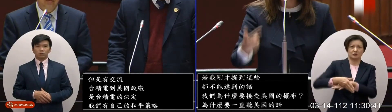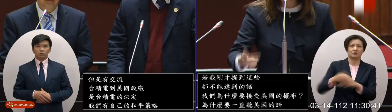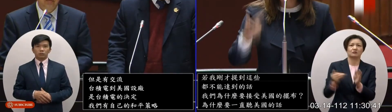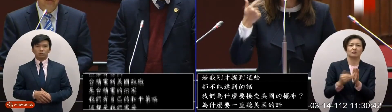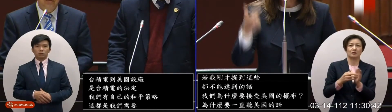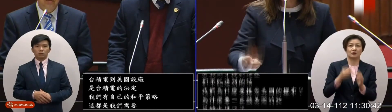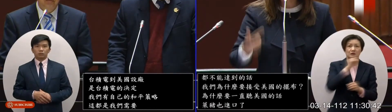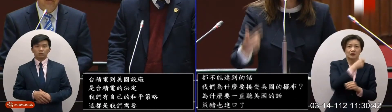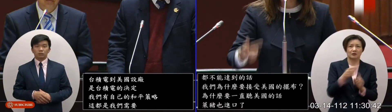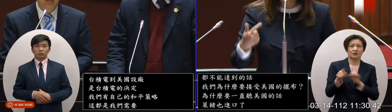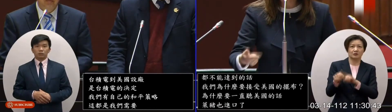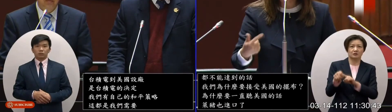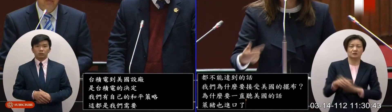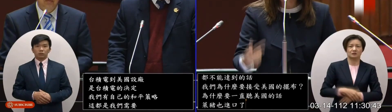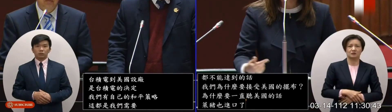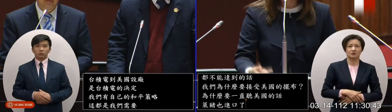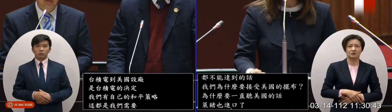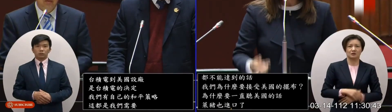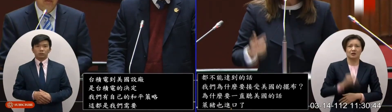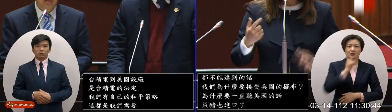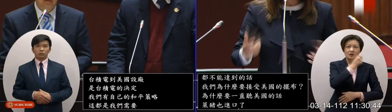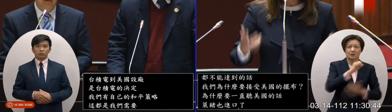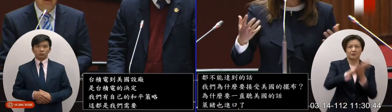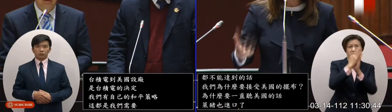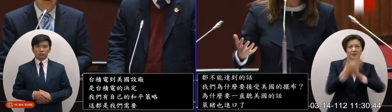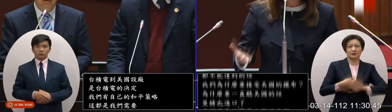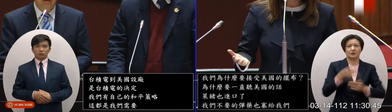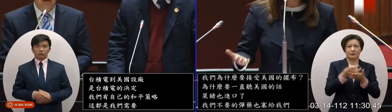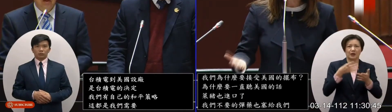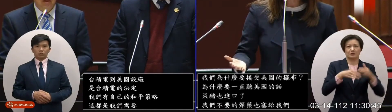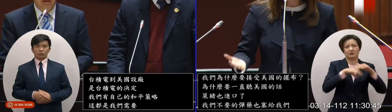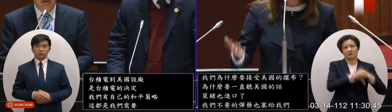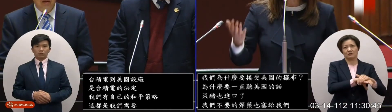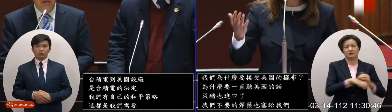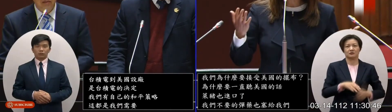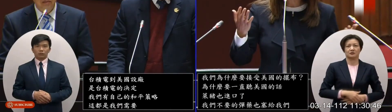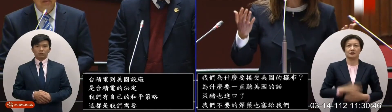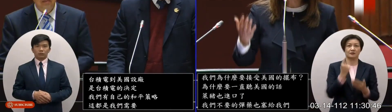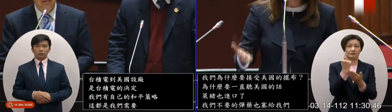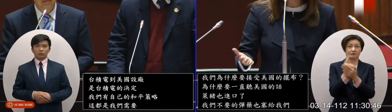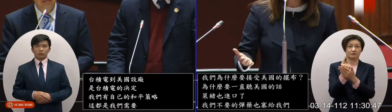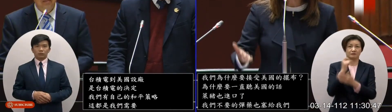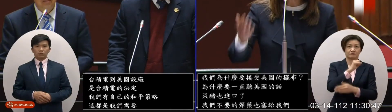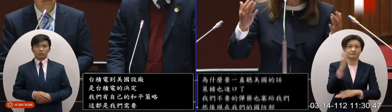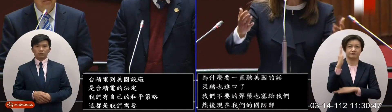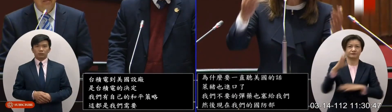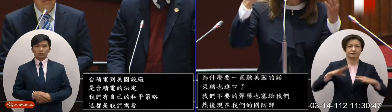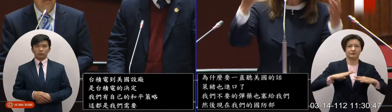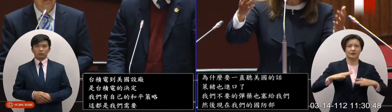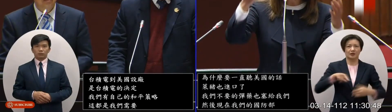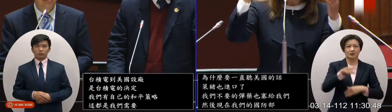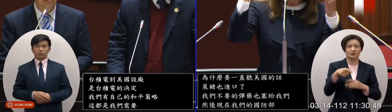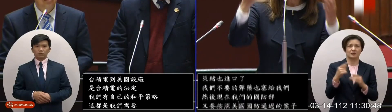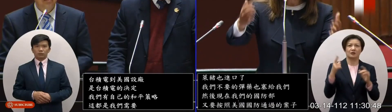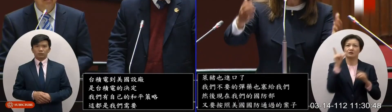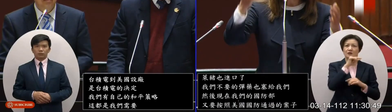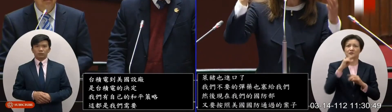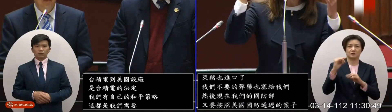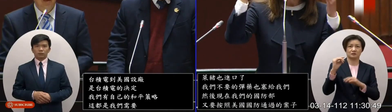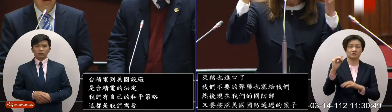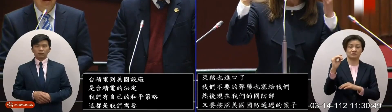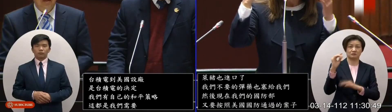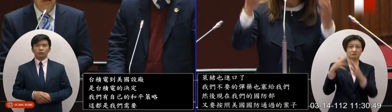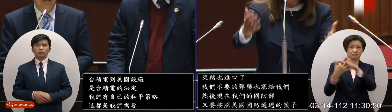成一个战药弹药库。我们每一个官员，你们去面对的都是美国国